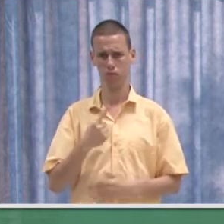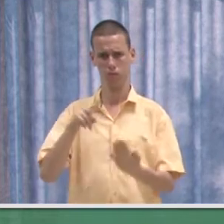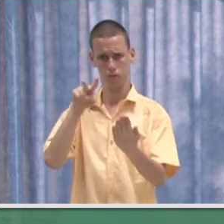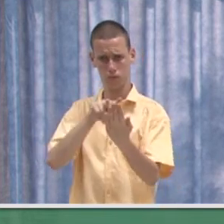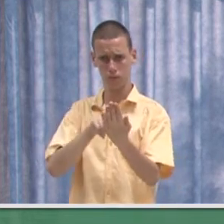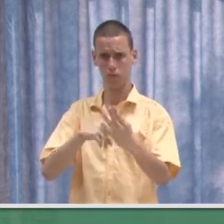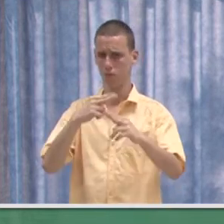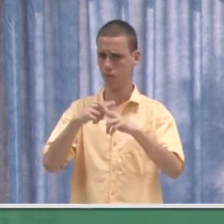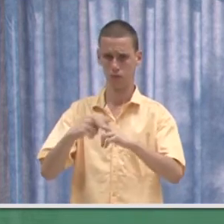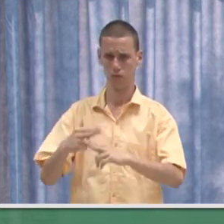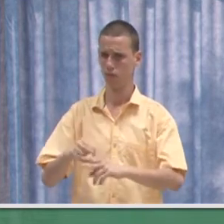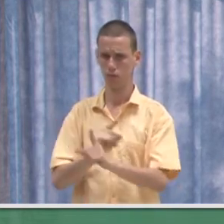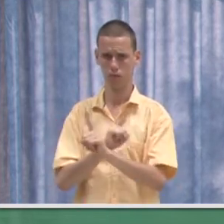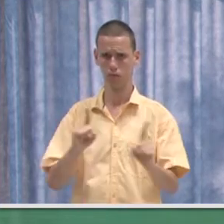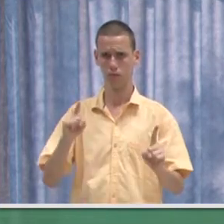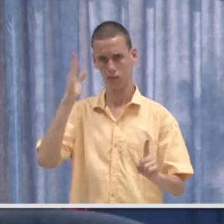sirois.